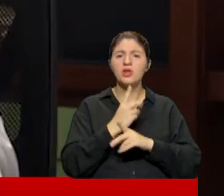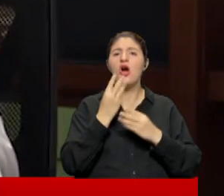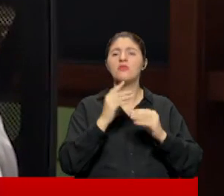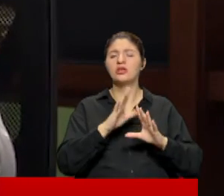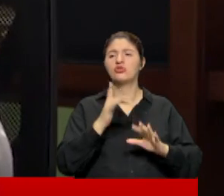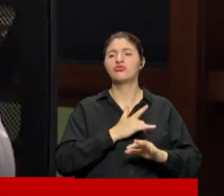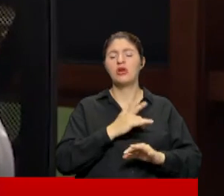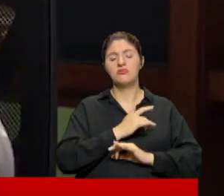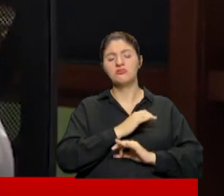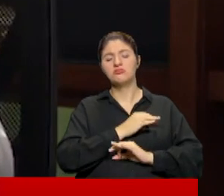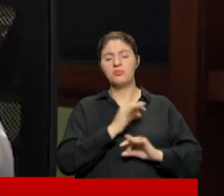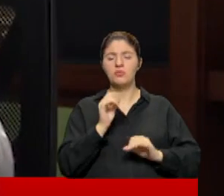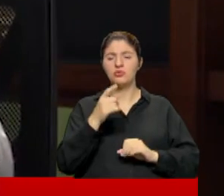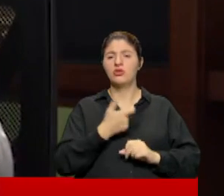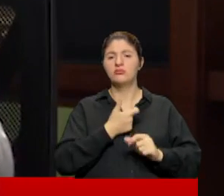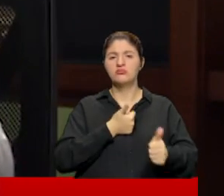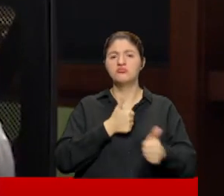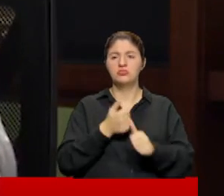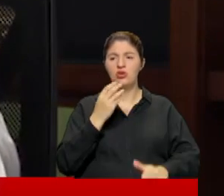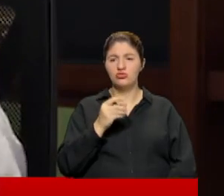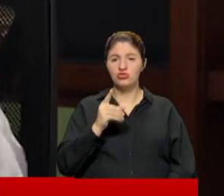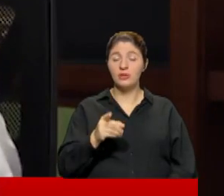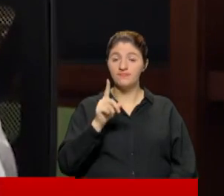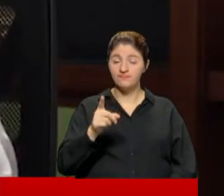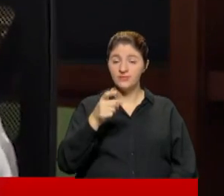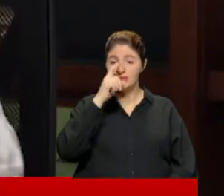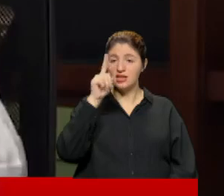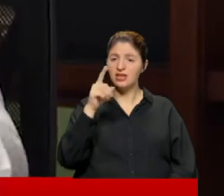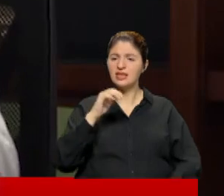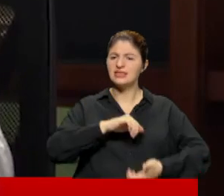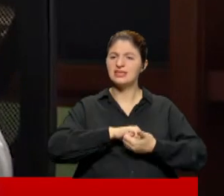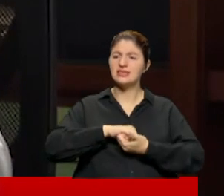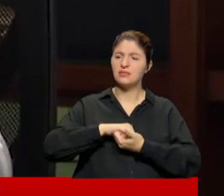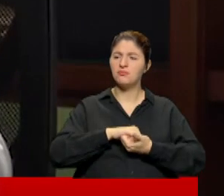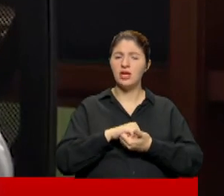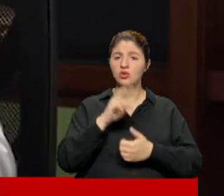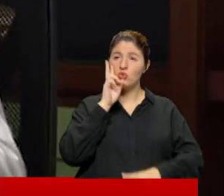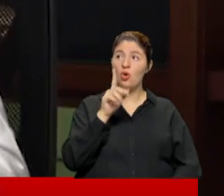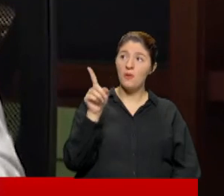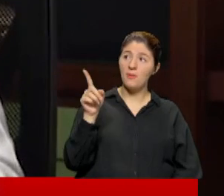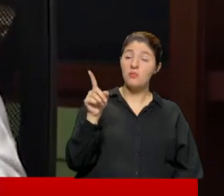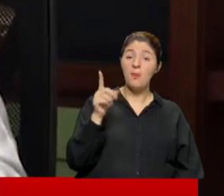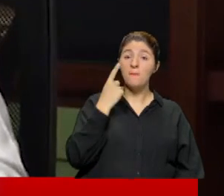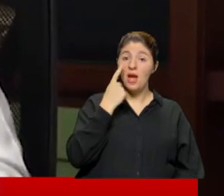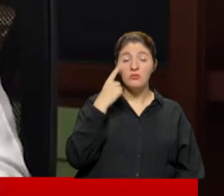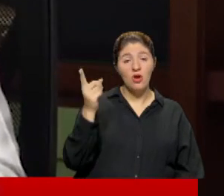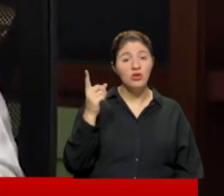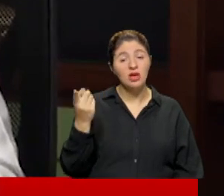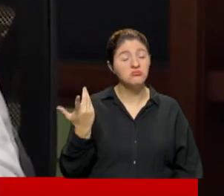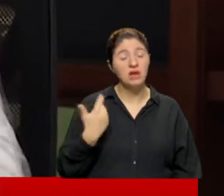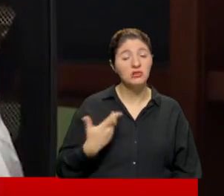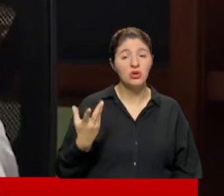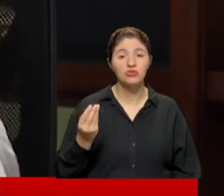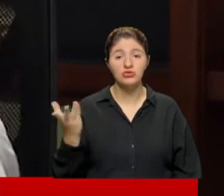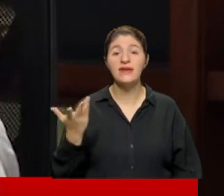yüreklice bu kanun arkasında duracaktır sarayın da samimiyet turnus olu bu Bakalım onların tutumu ne